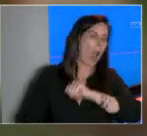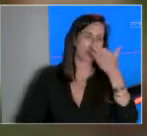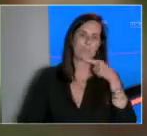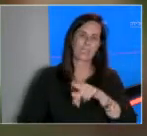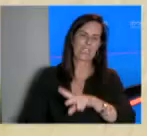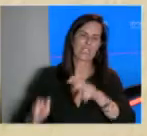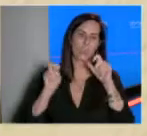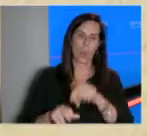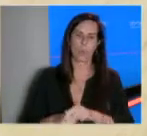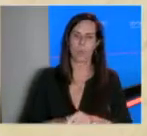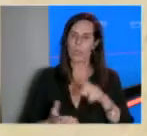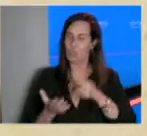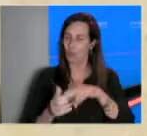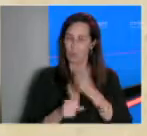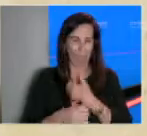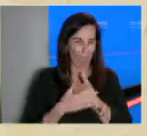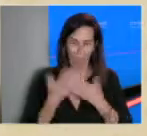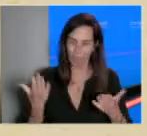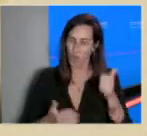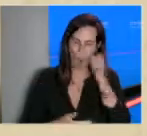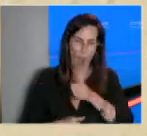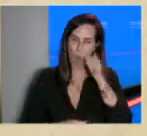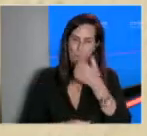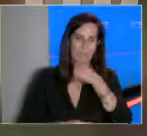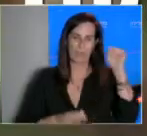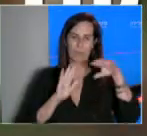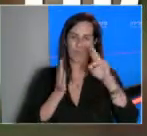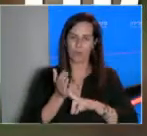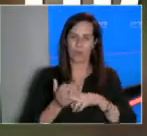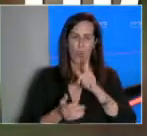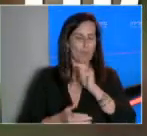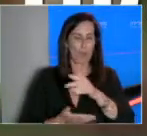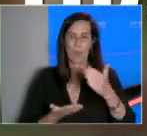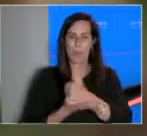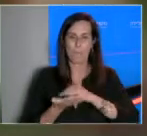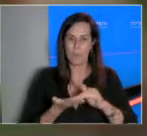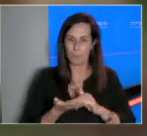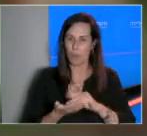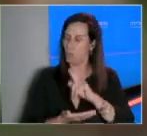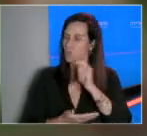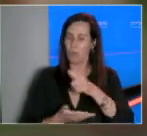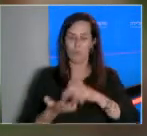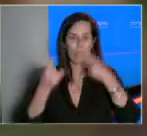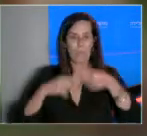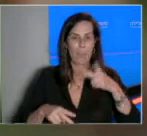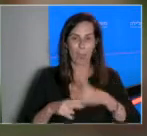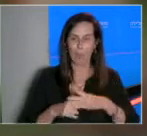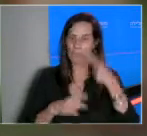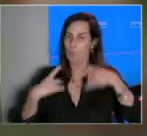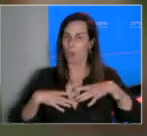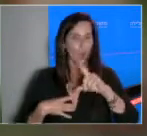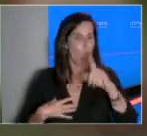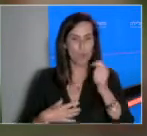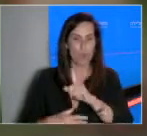ביותר בישראל. זכויות העובדות מופרות באופן יומיומי. אי תשלום שכר מינימום, אי תשלום עבור ימי מחלה,